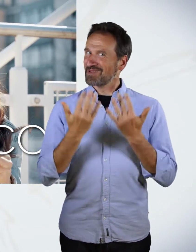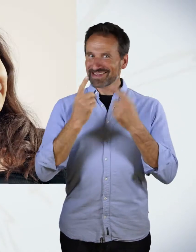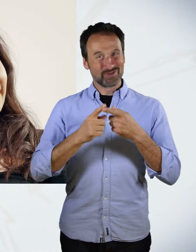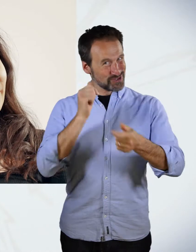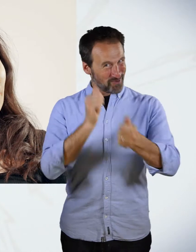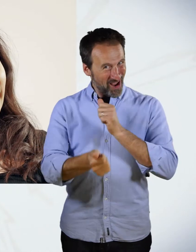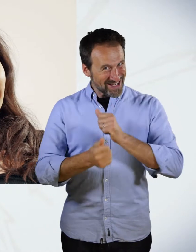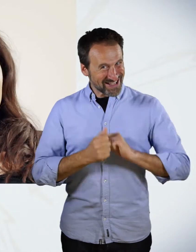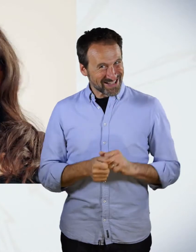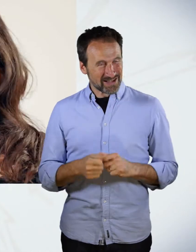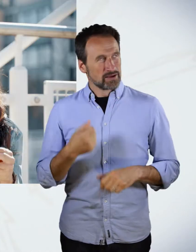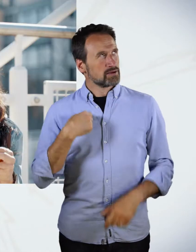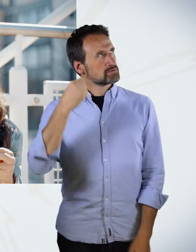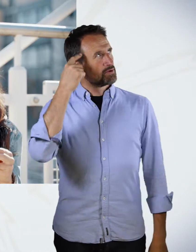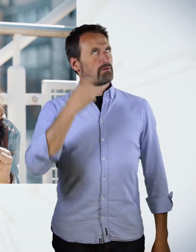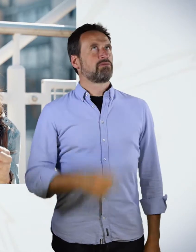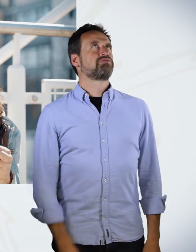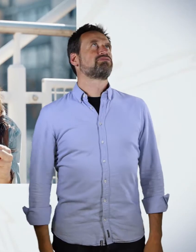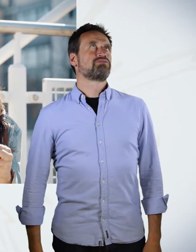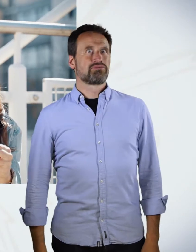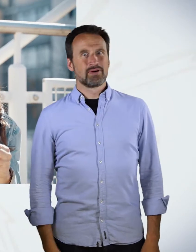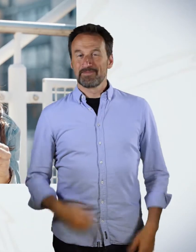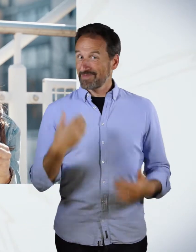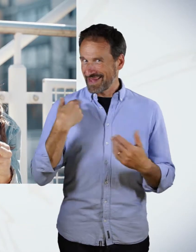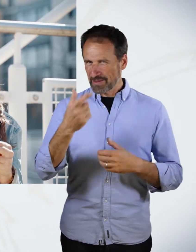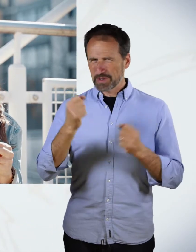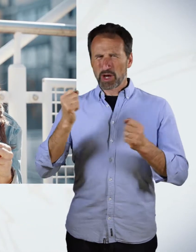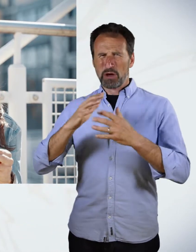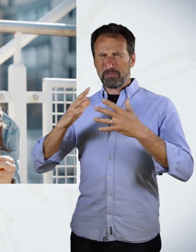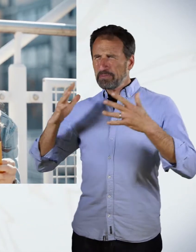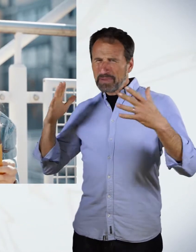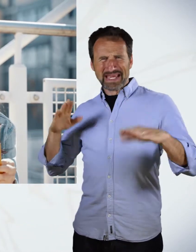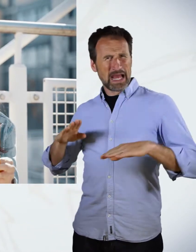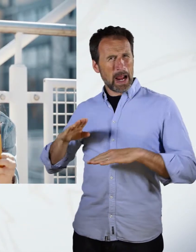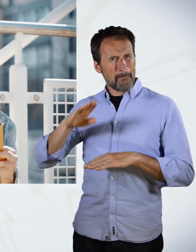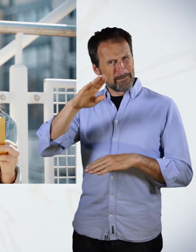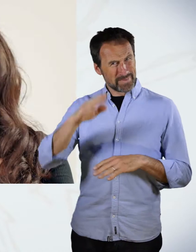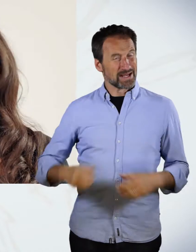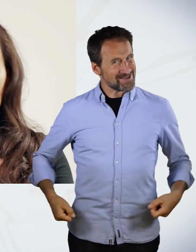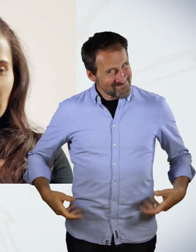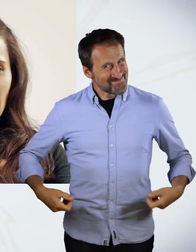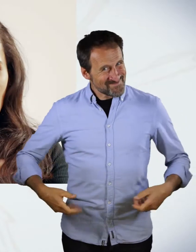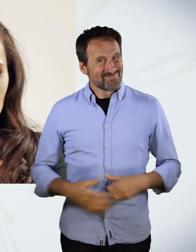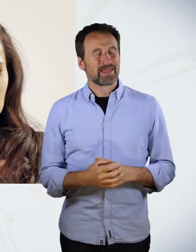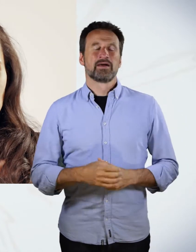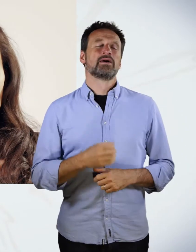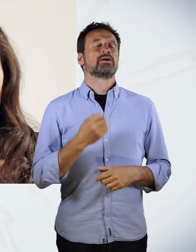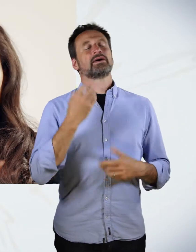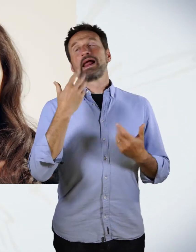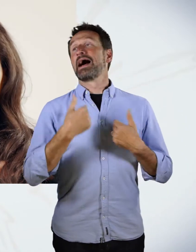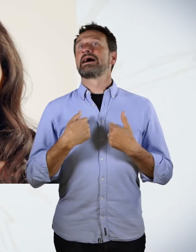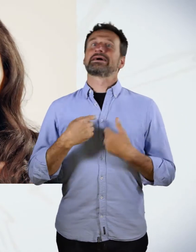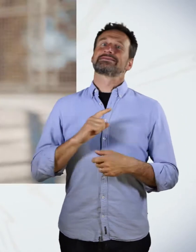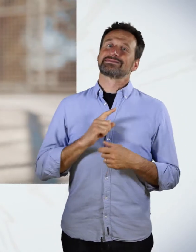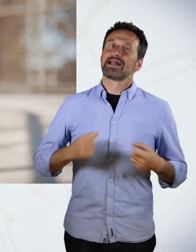Da habe ich schon gedacht, oh mein Gott. Eben bist du eine überdimensionale Rampe hochgefahren. Als Rollstuhlfahrerin habe ich natürlich so